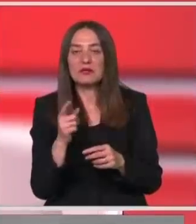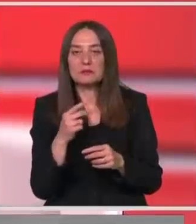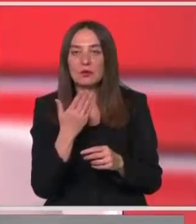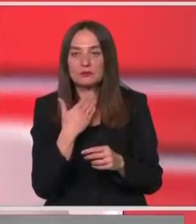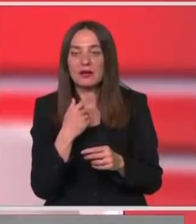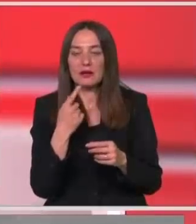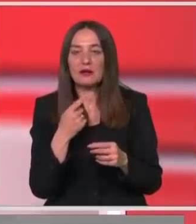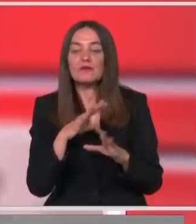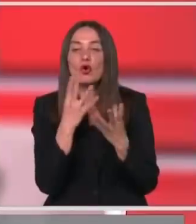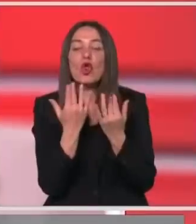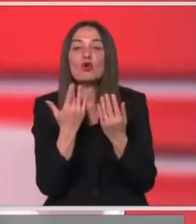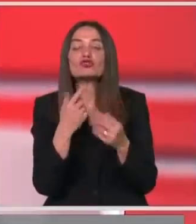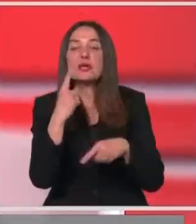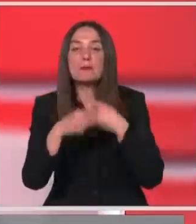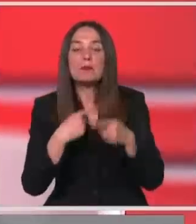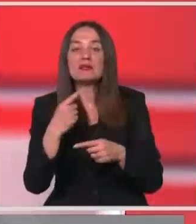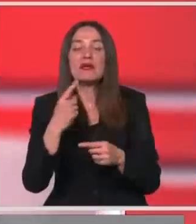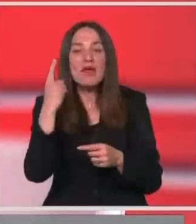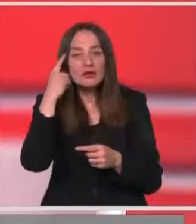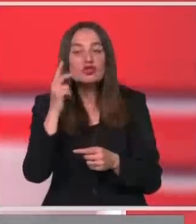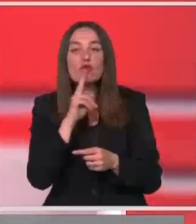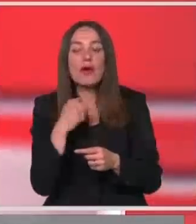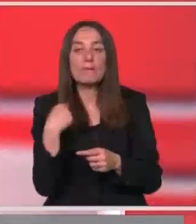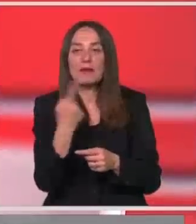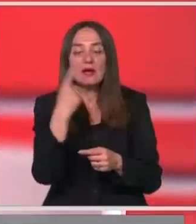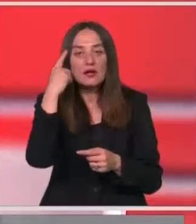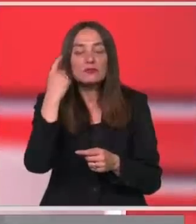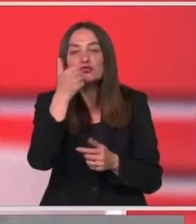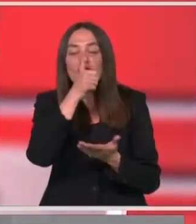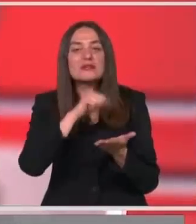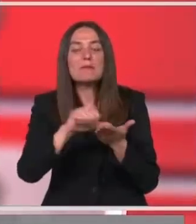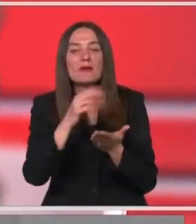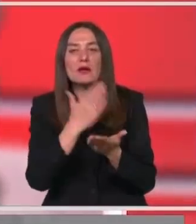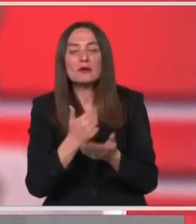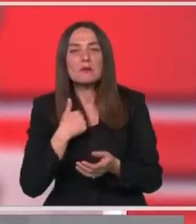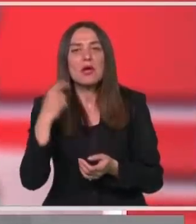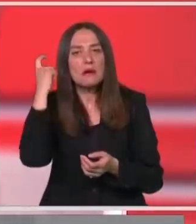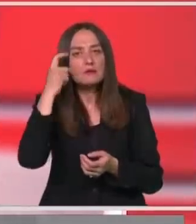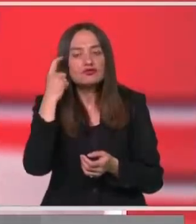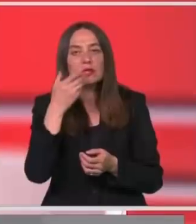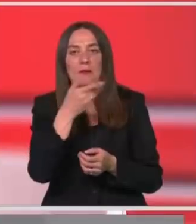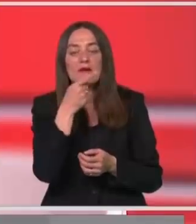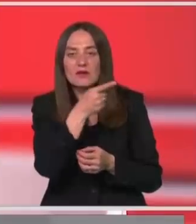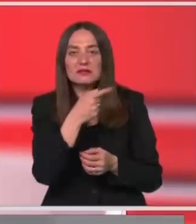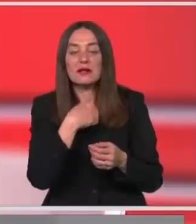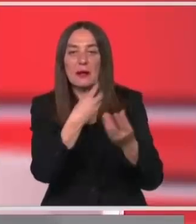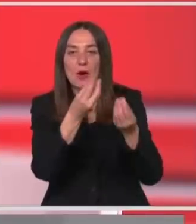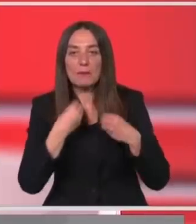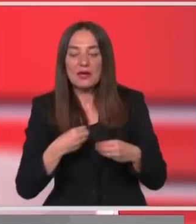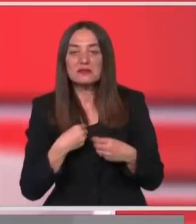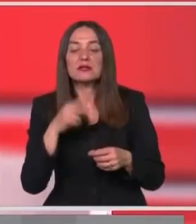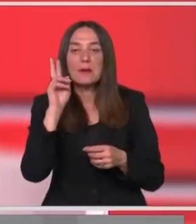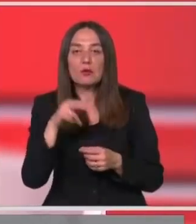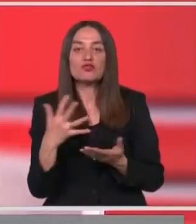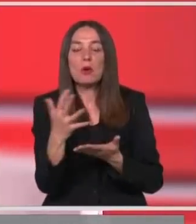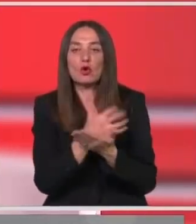koliko će se promeniti način na koji mi razmišljamo? Evo, konkretno što se banaka tiče. Nekako mi se čini da se ubiste da nam objasnite da možemo